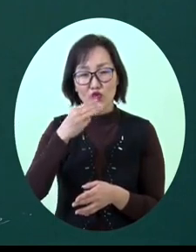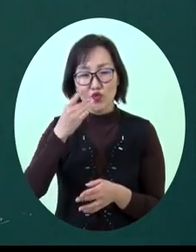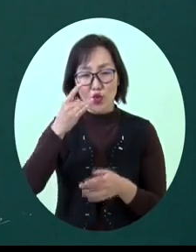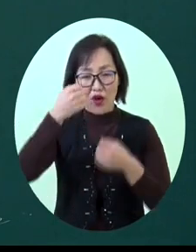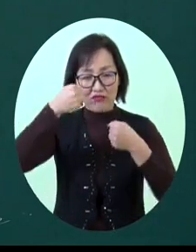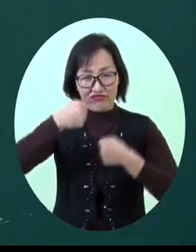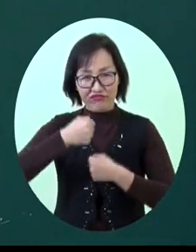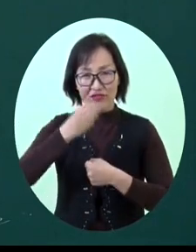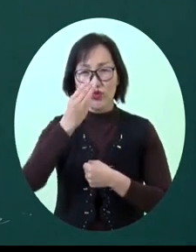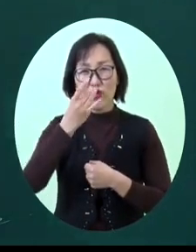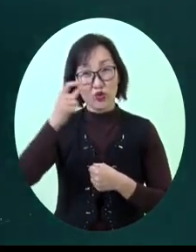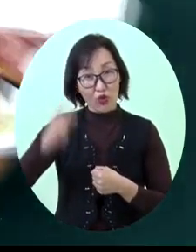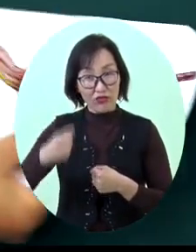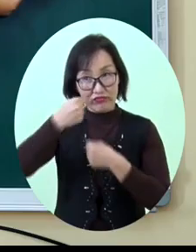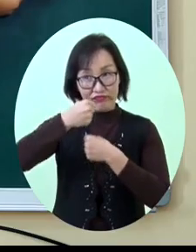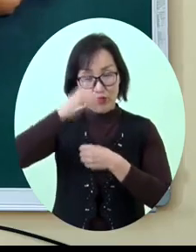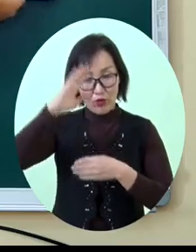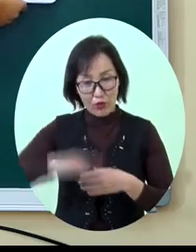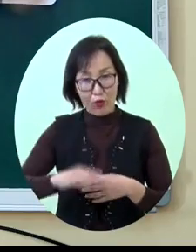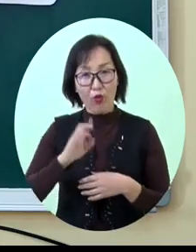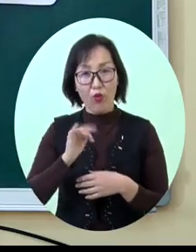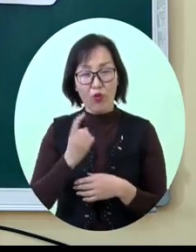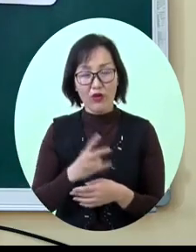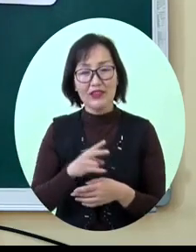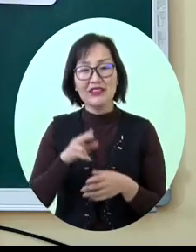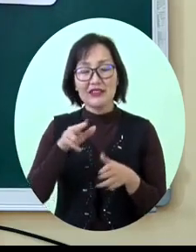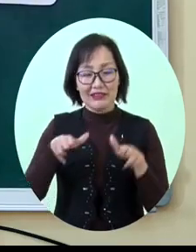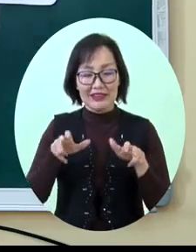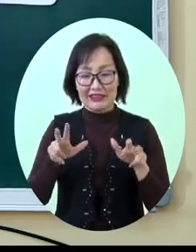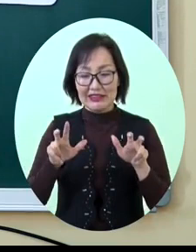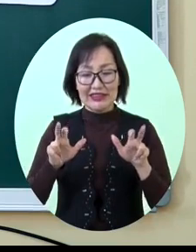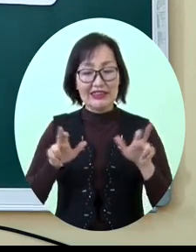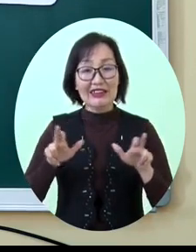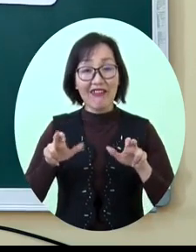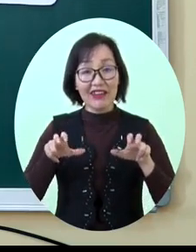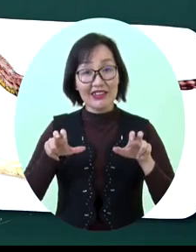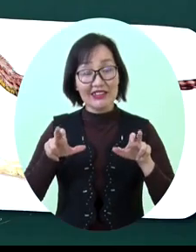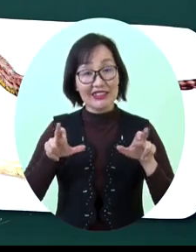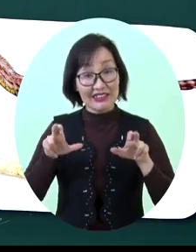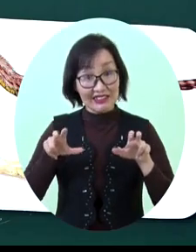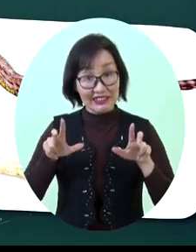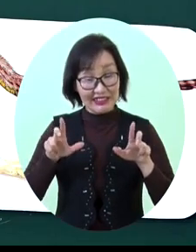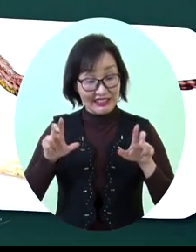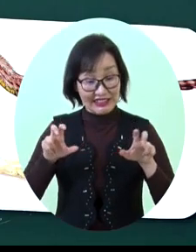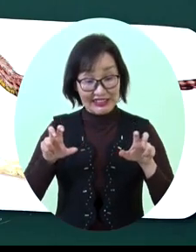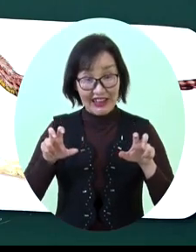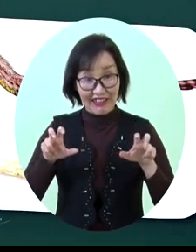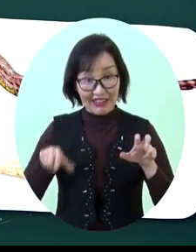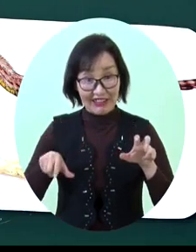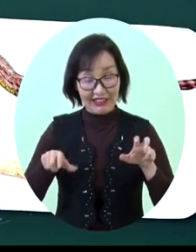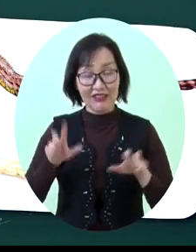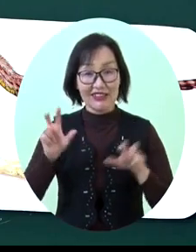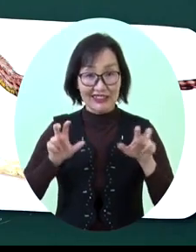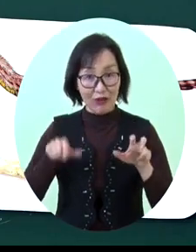шүхөрчин, үлэг гүрэл буюу динозавр зургийг тавьсан байна. За, зургаасаа ажиглаж